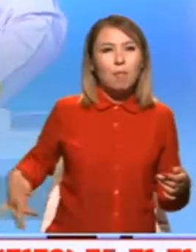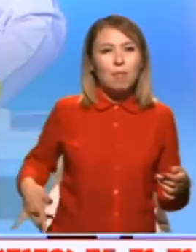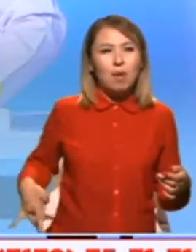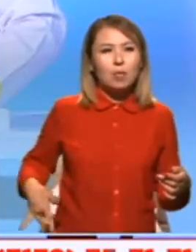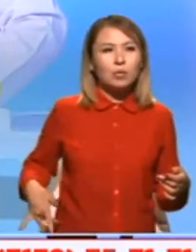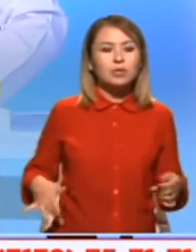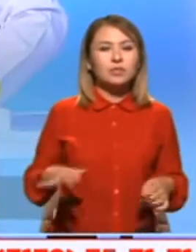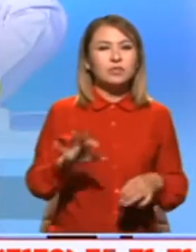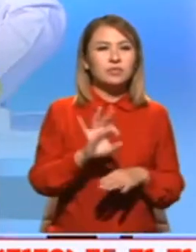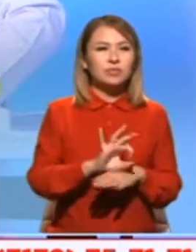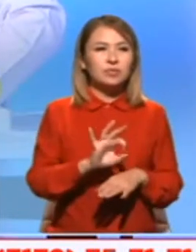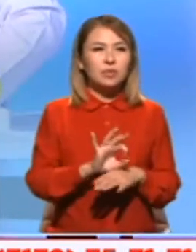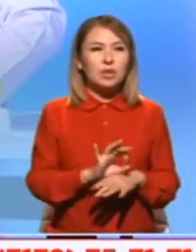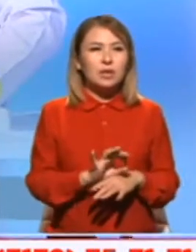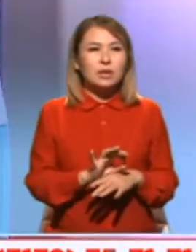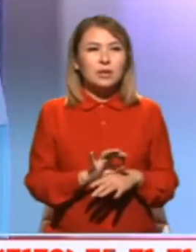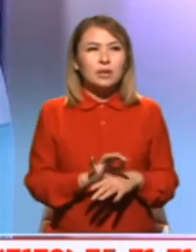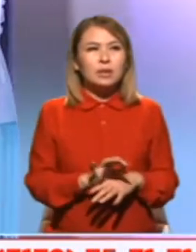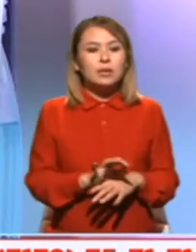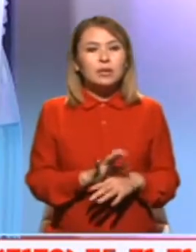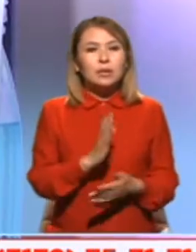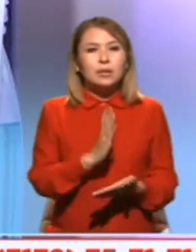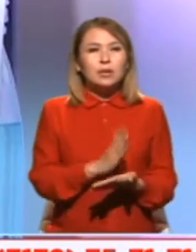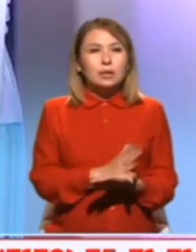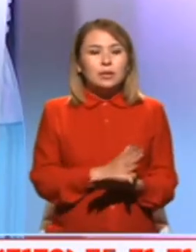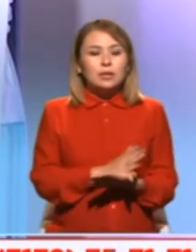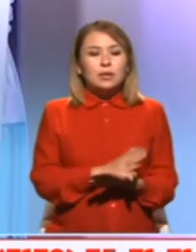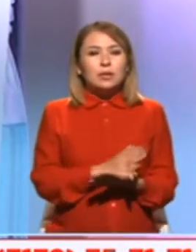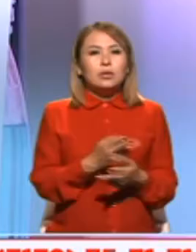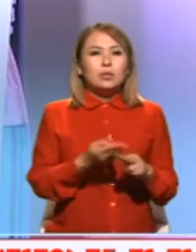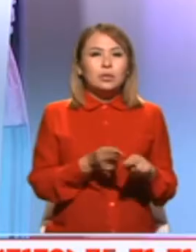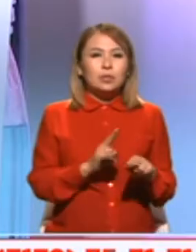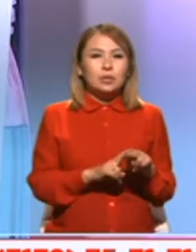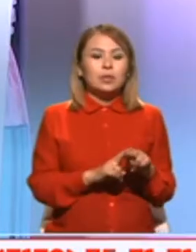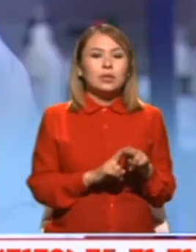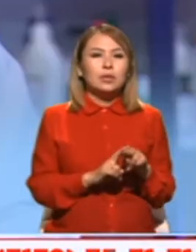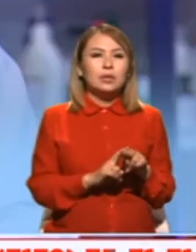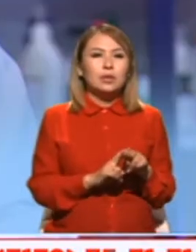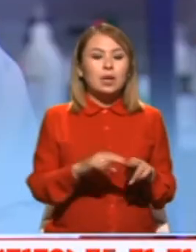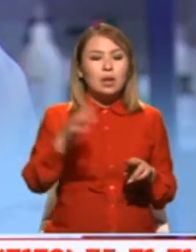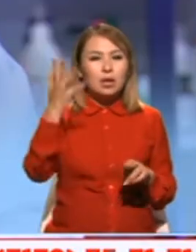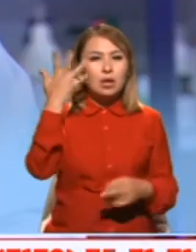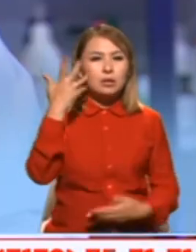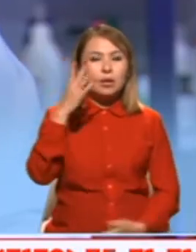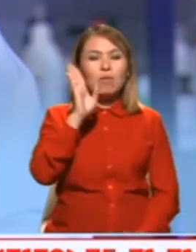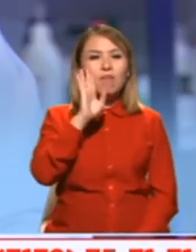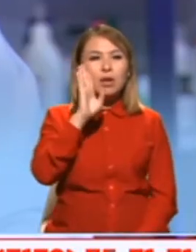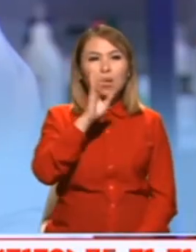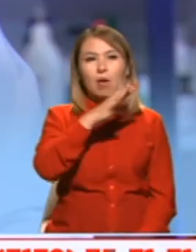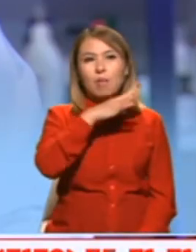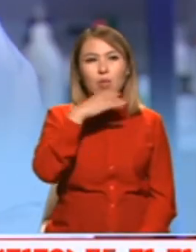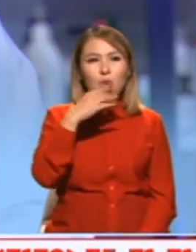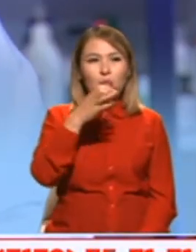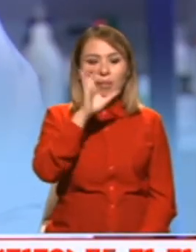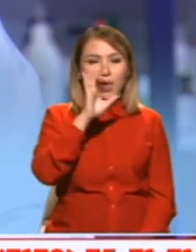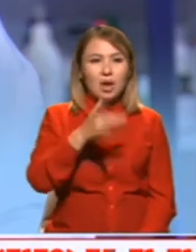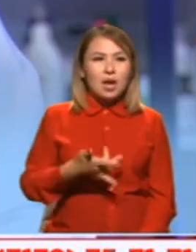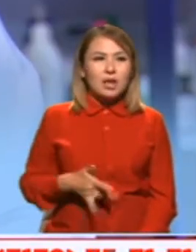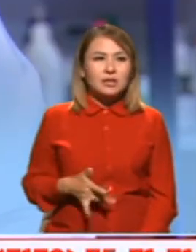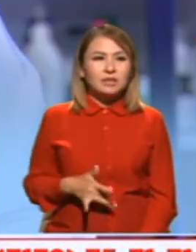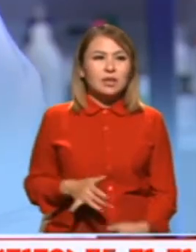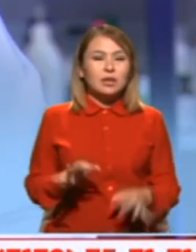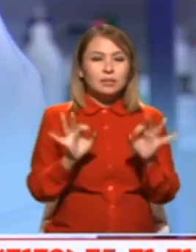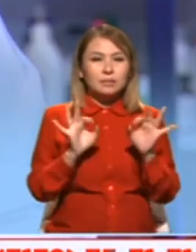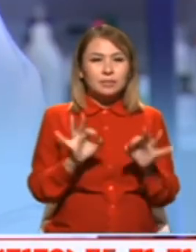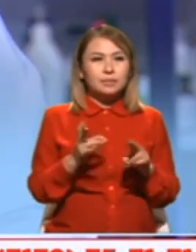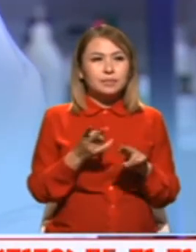ішек аймақтарына дейін тармақтар беретін үлкен нерв болып табылады. Сол кезде адамдар көп суды ішкен кезде, асқазан жара аурулары бар адамдарда тітіркену